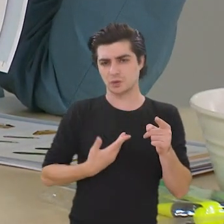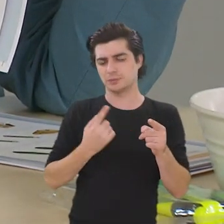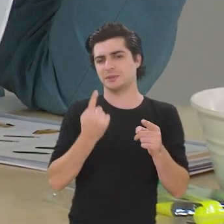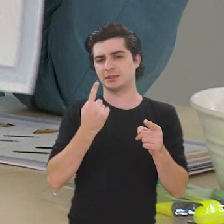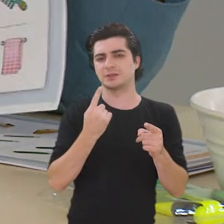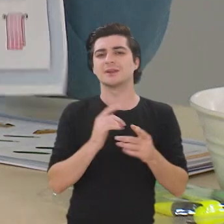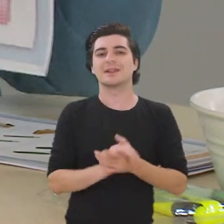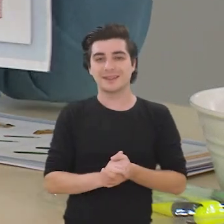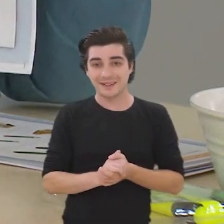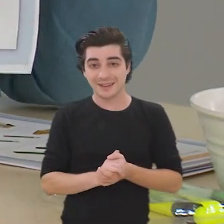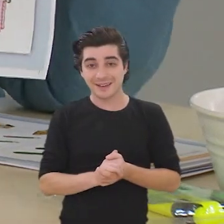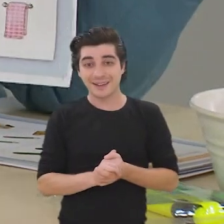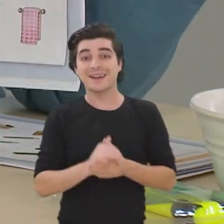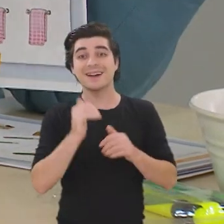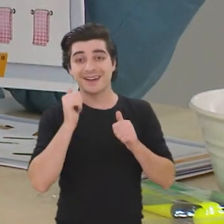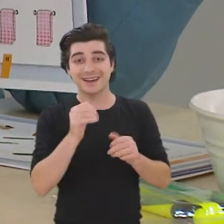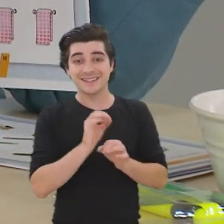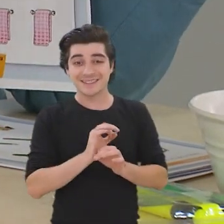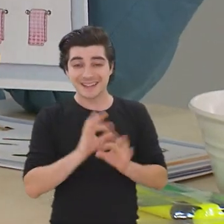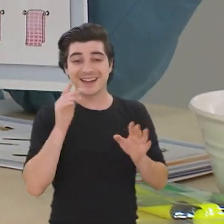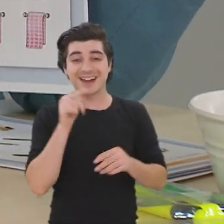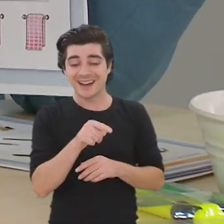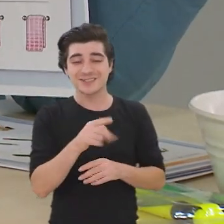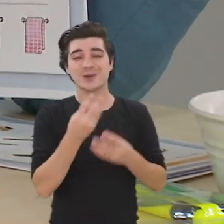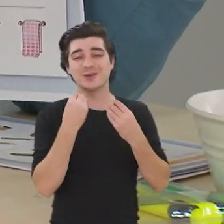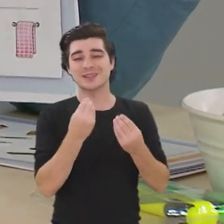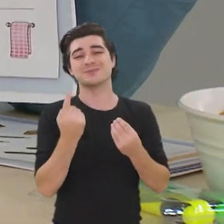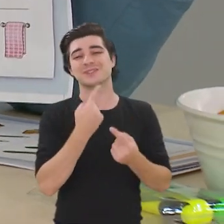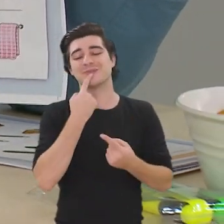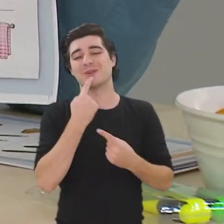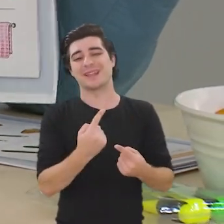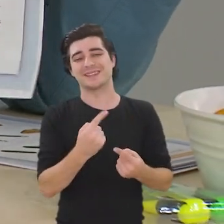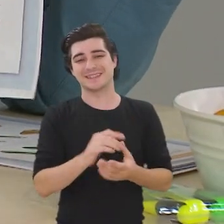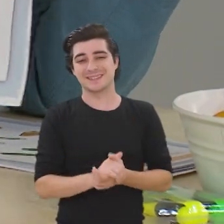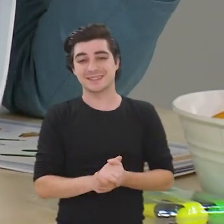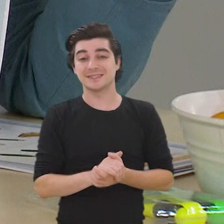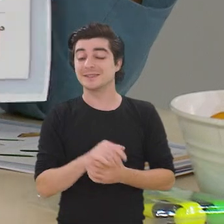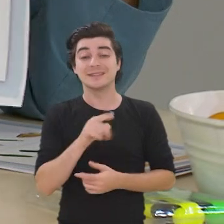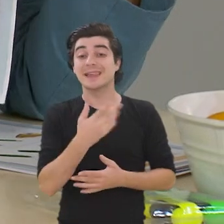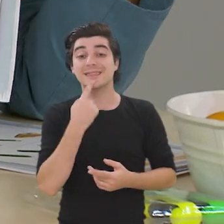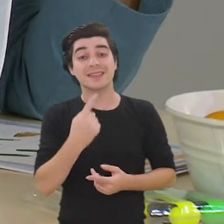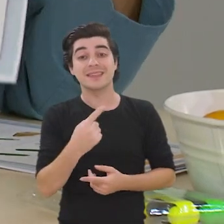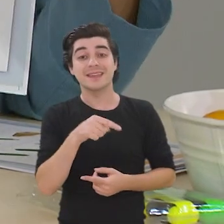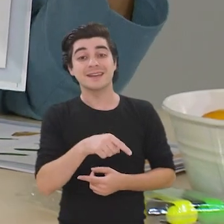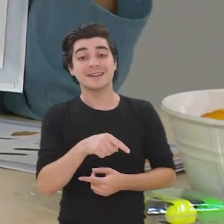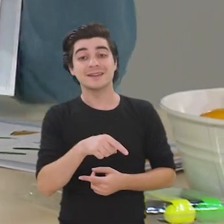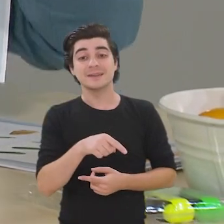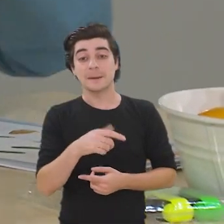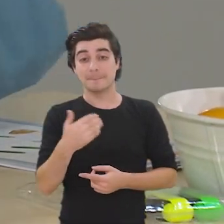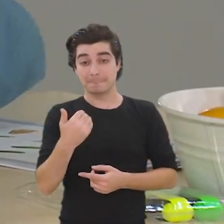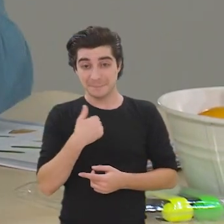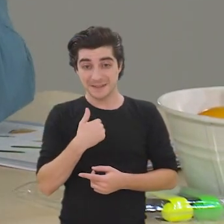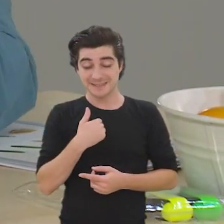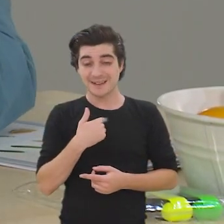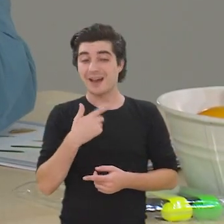seviyoruz bir de. Tabii ki. Aa, harika. Nurbanu çok güzel bir şeye dikkat çekti. Duydunuz mu çocuklar?